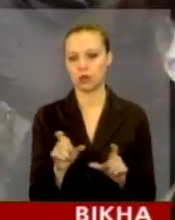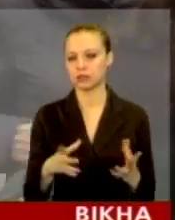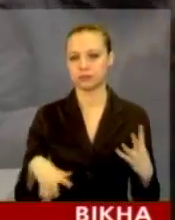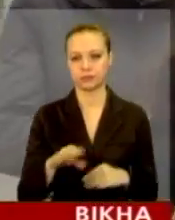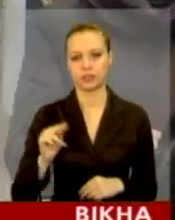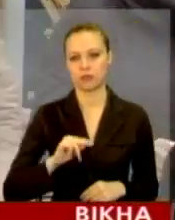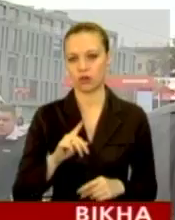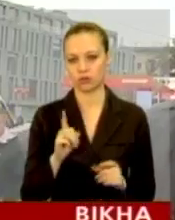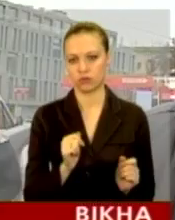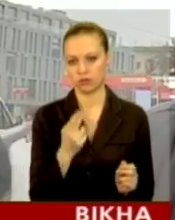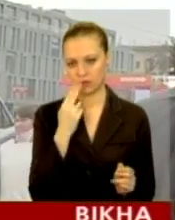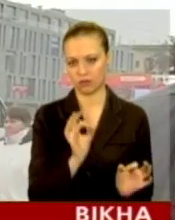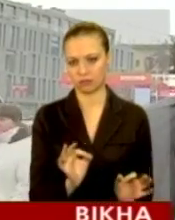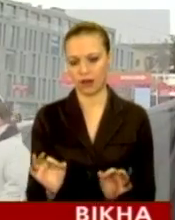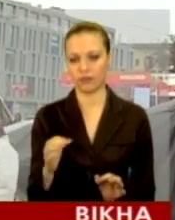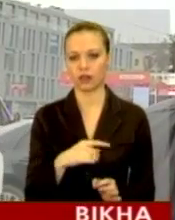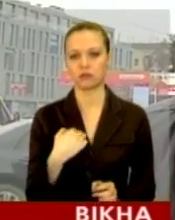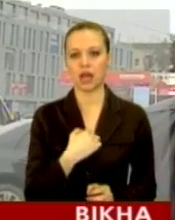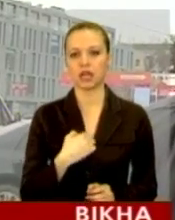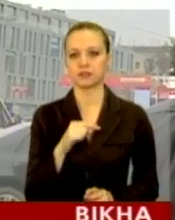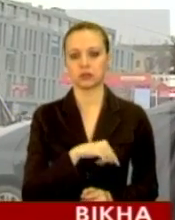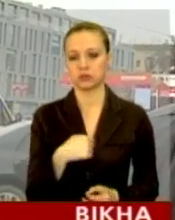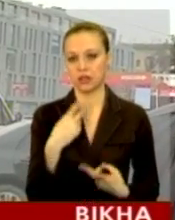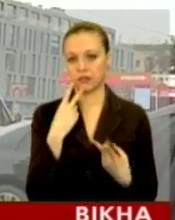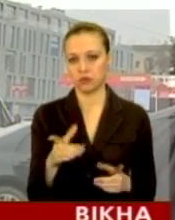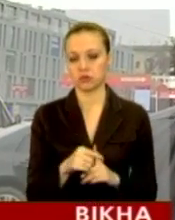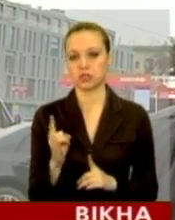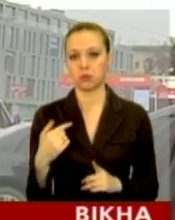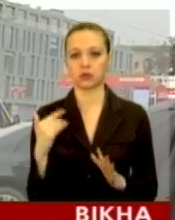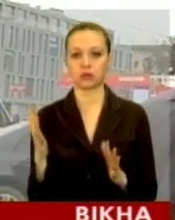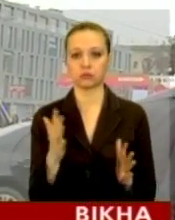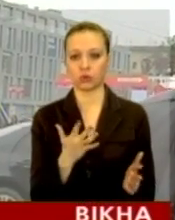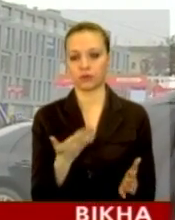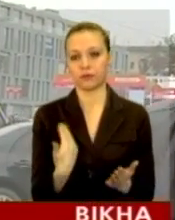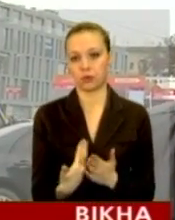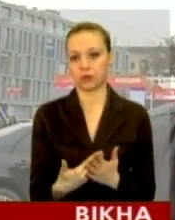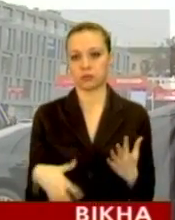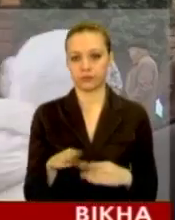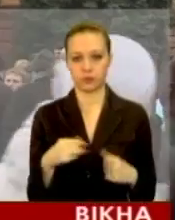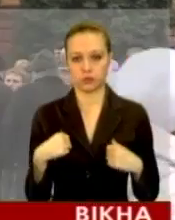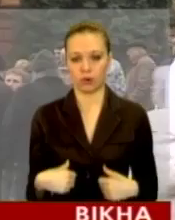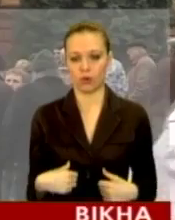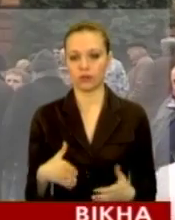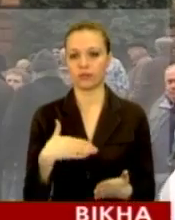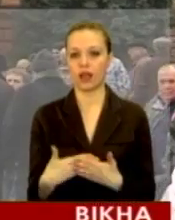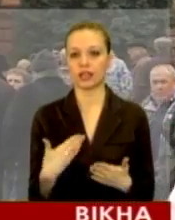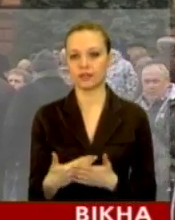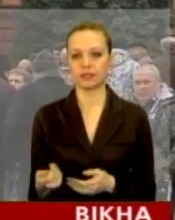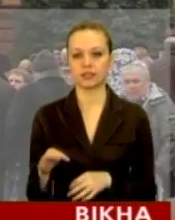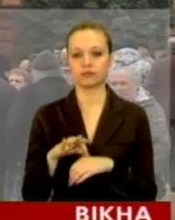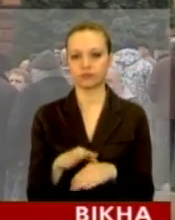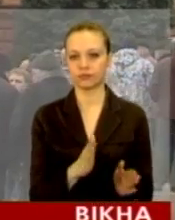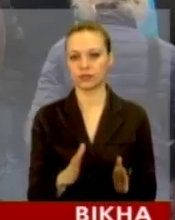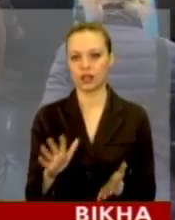усе працює за графіком. Агресивних настроєнь не бачу, от з дитином прогулюваюсь. Вроді би все спокійно. Активісти привели до